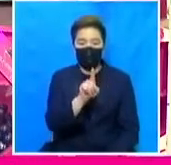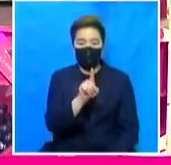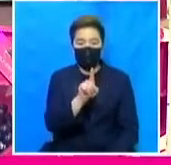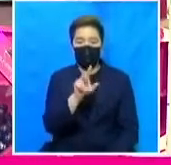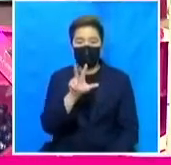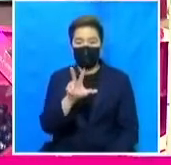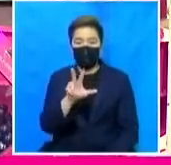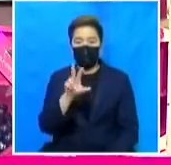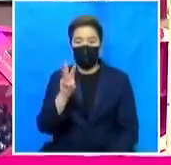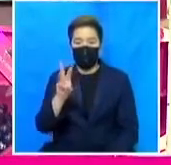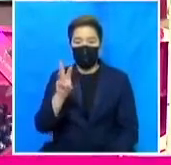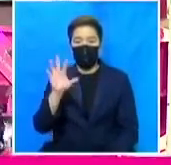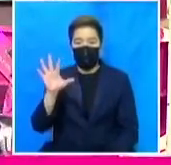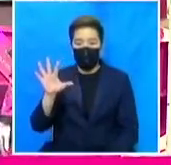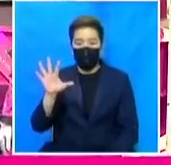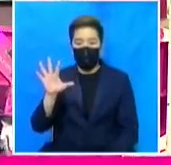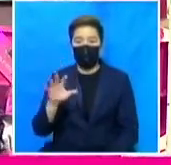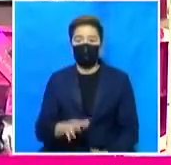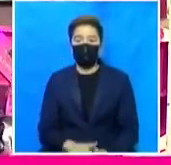91365